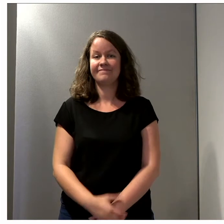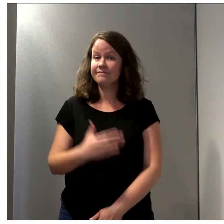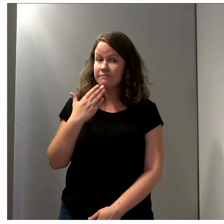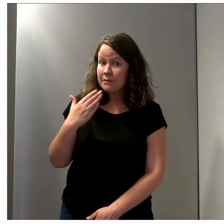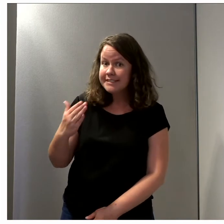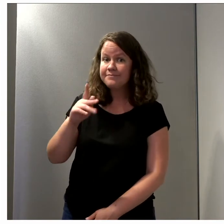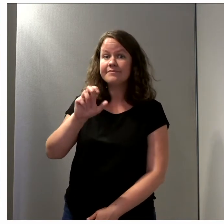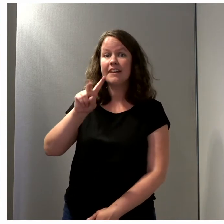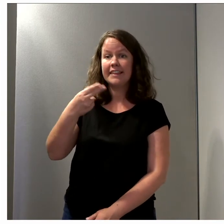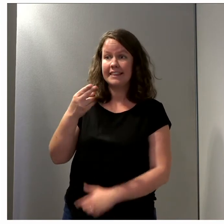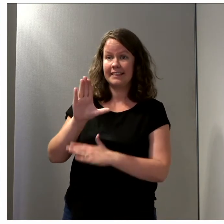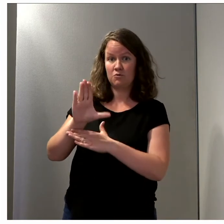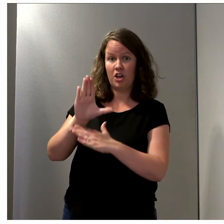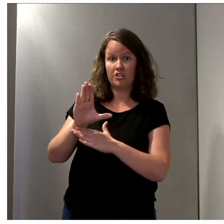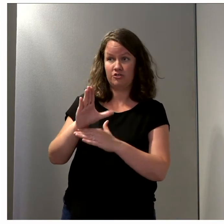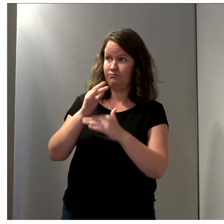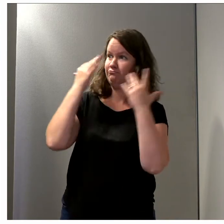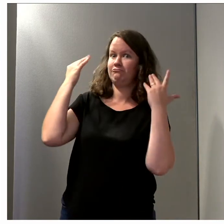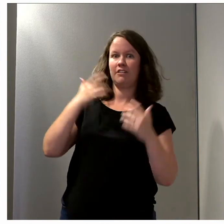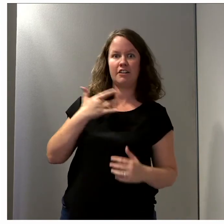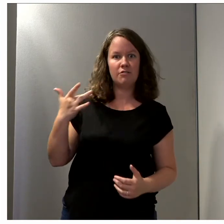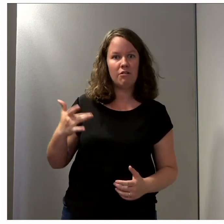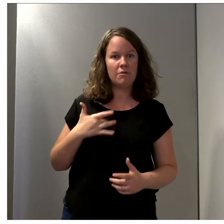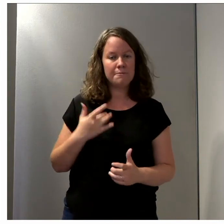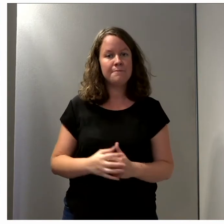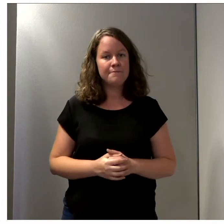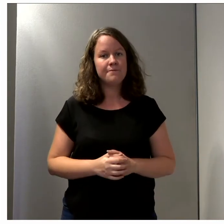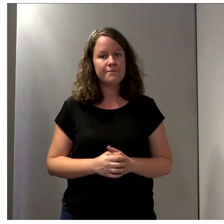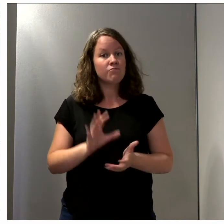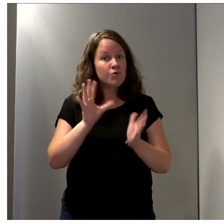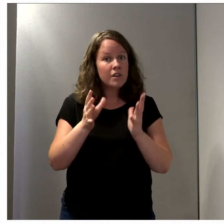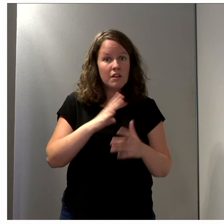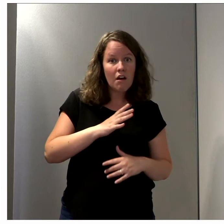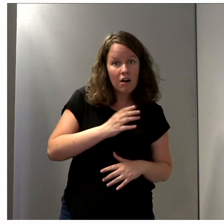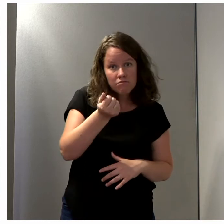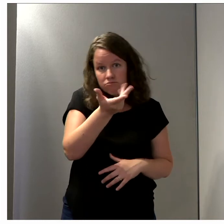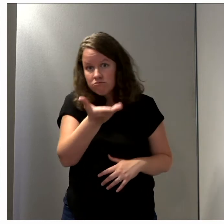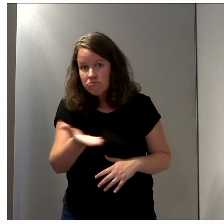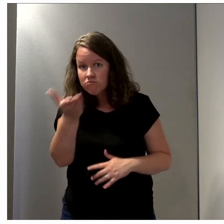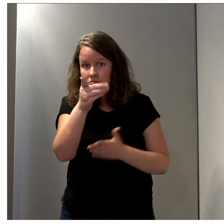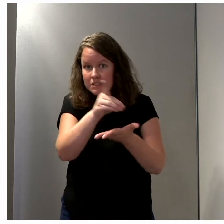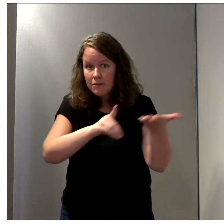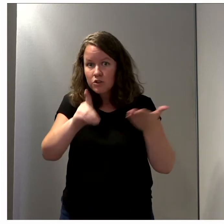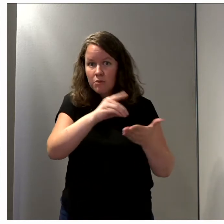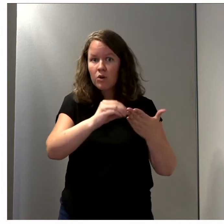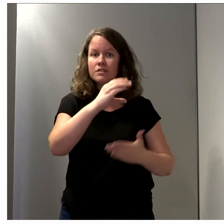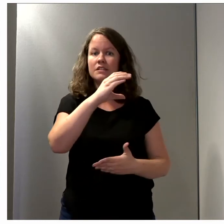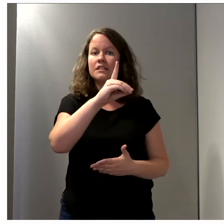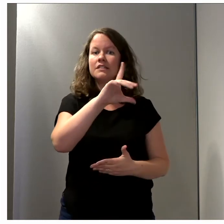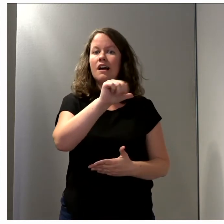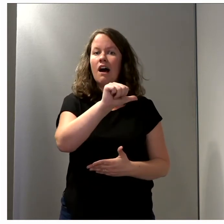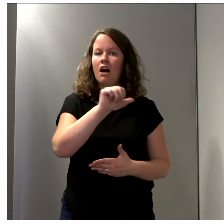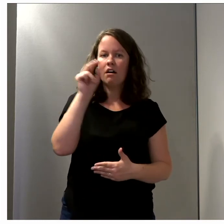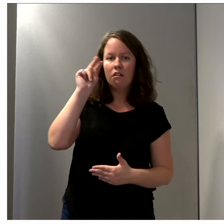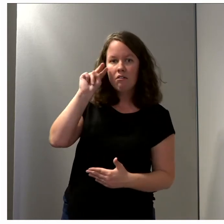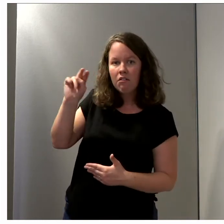Merci Kevin pour votre témoignage très inspirant. J'imagine que s'il y a des départements, des représentants d'autres CDCA qui